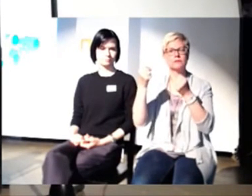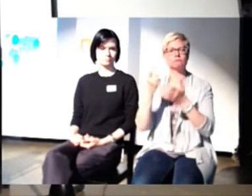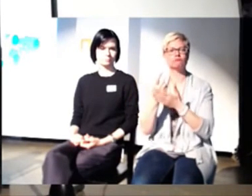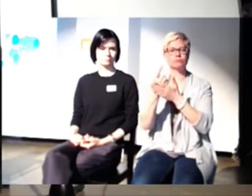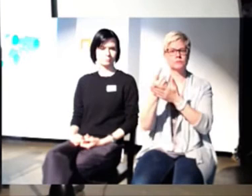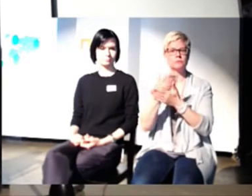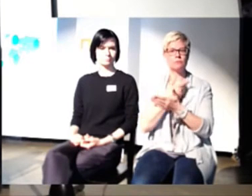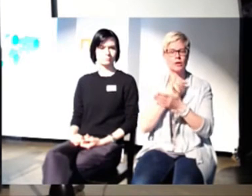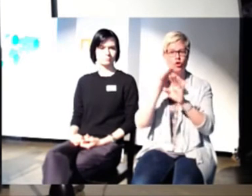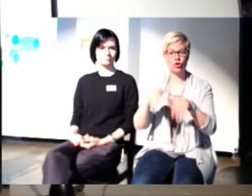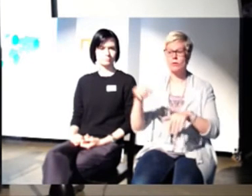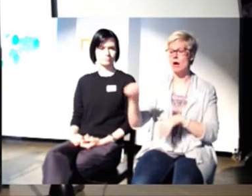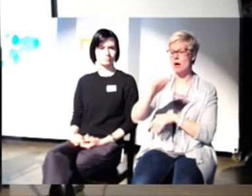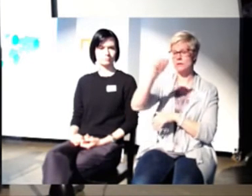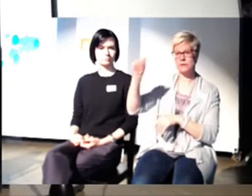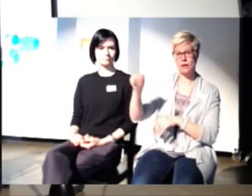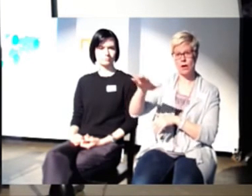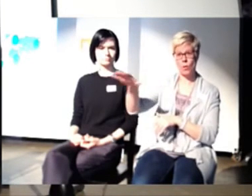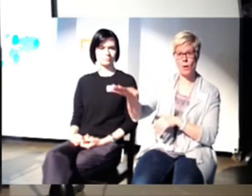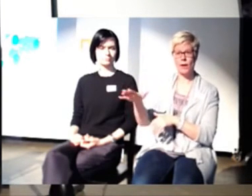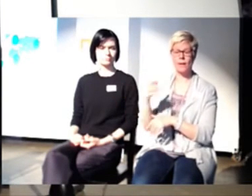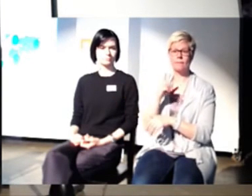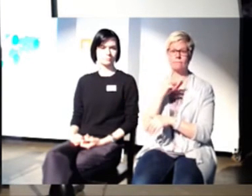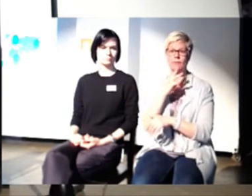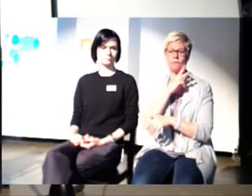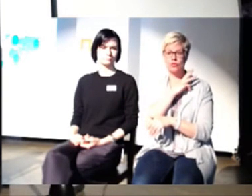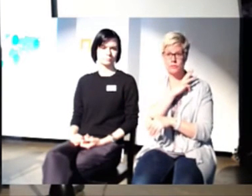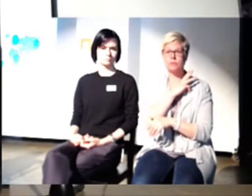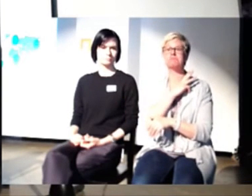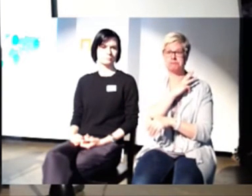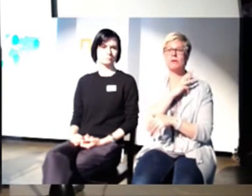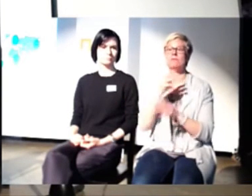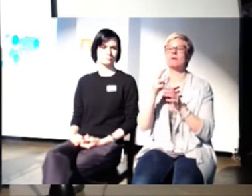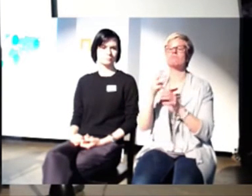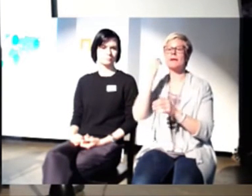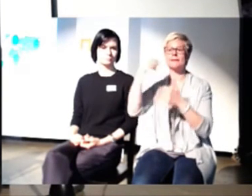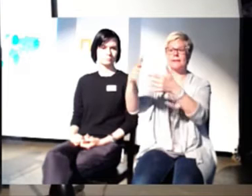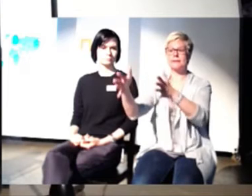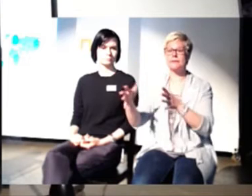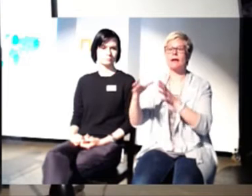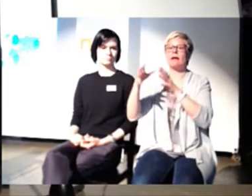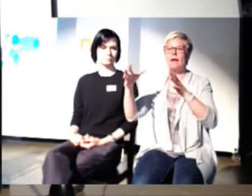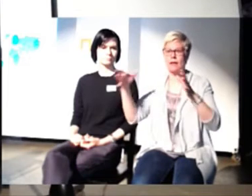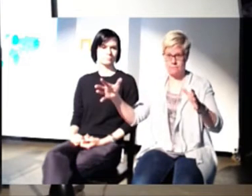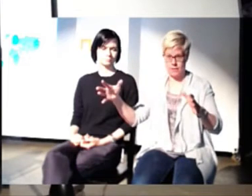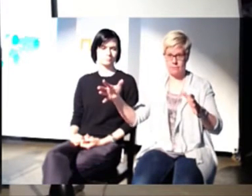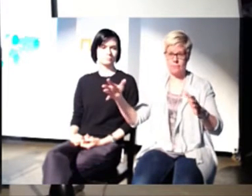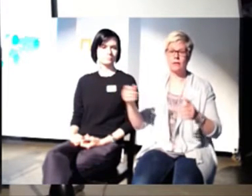ja Aasiassa on sitten viime vuosina tullut yhä enemmän residenssejä. Eli